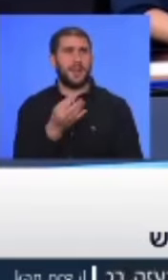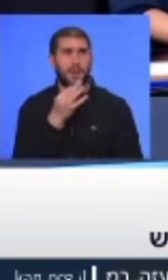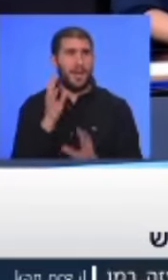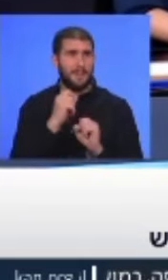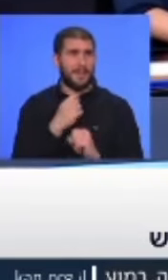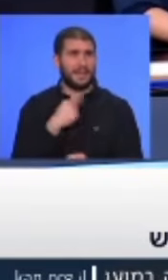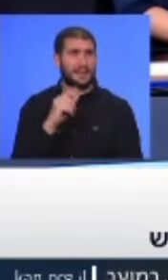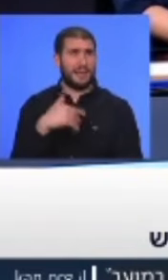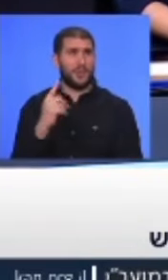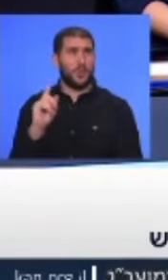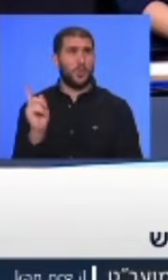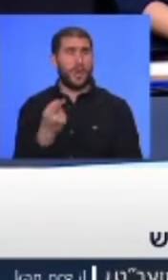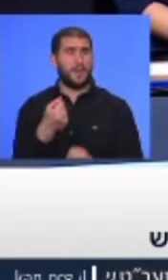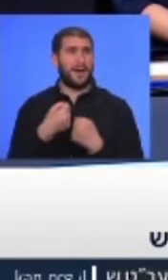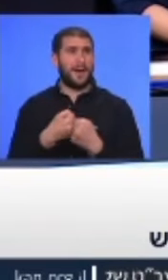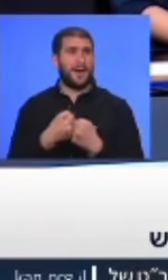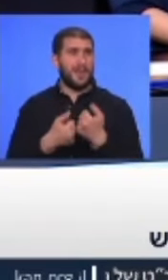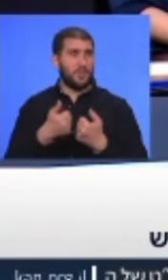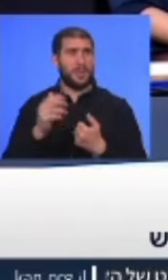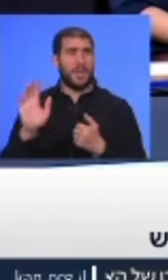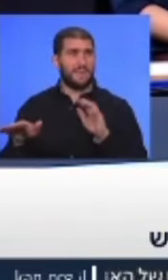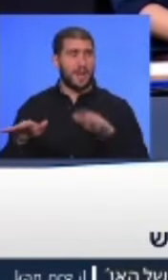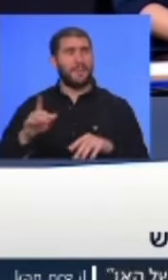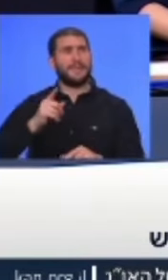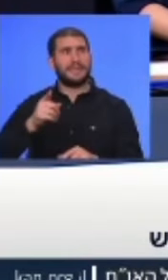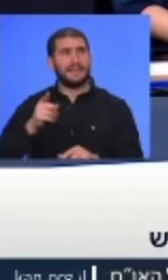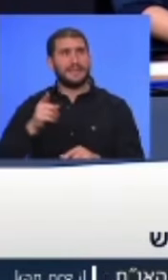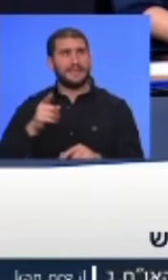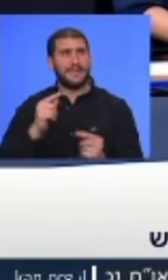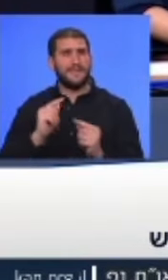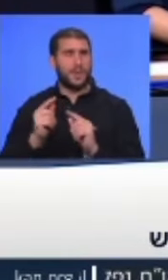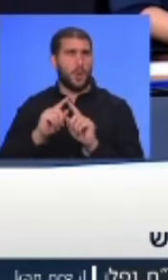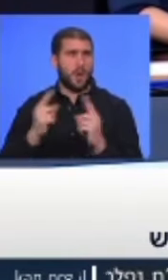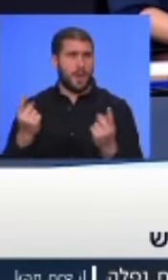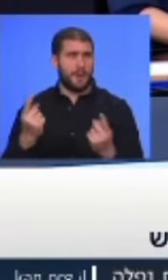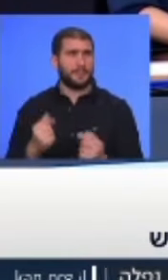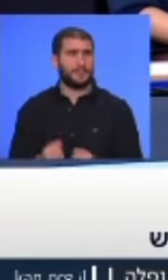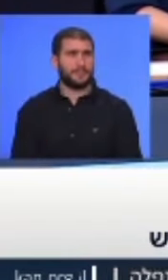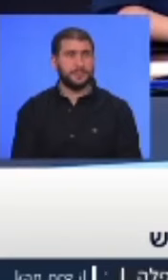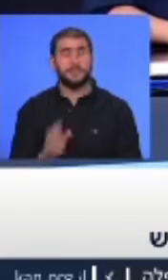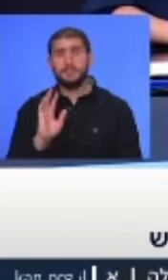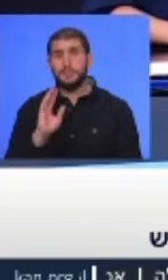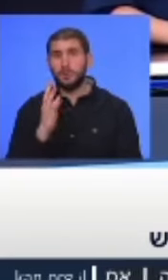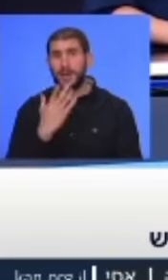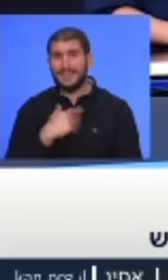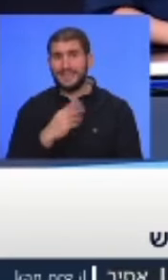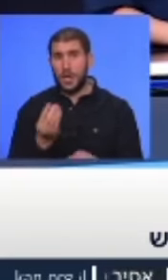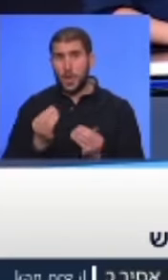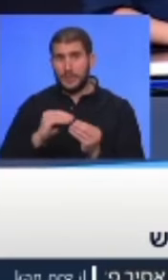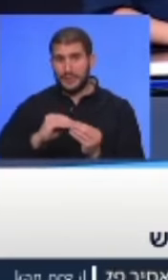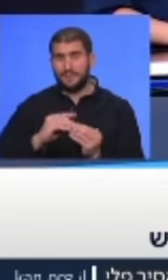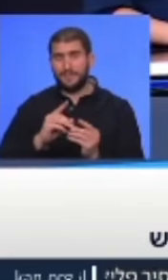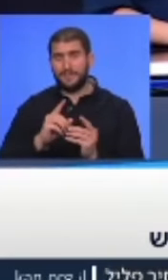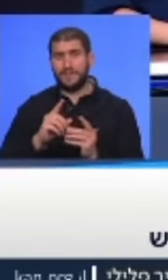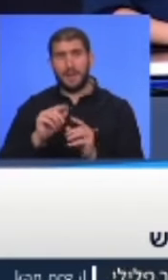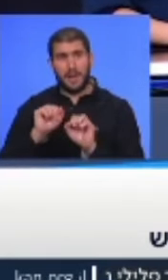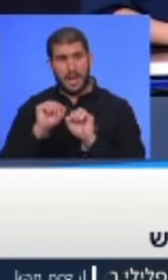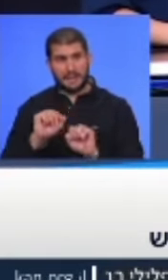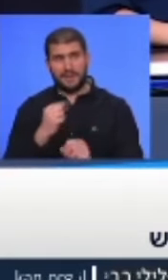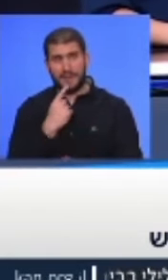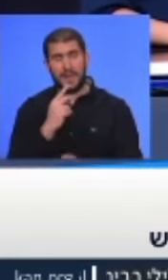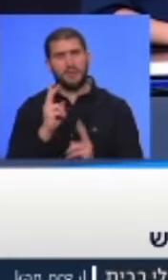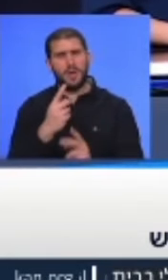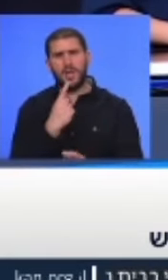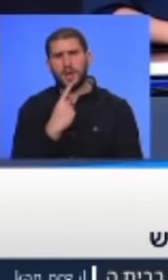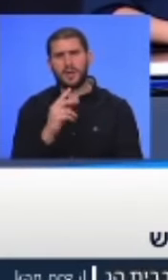לתת לכולם להתמודד גם לאלה וגם לאלה, אבל זה לגמרי ויכוח אחר. מה שכן רציתי להוסיף כדי לחזק אותך, אפשר להגיד את זה על